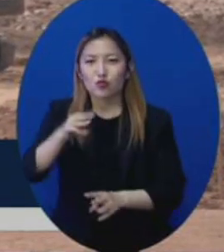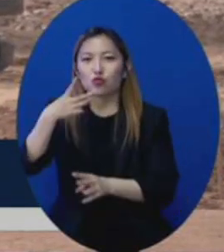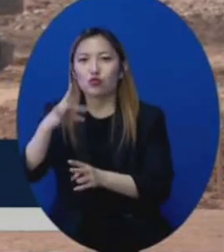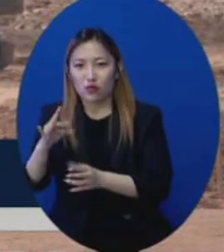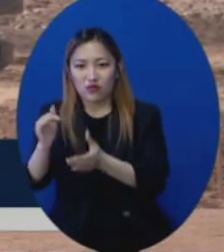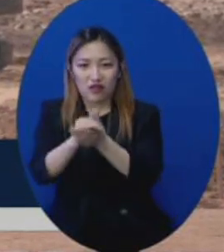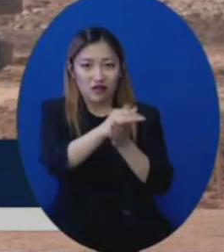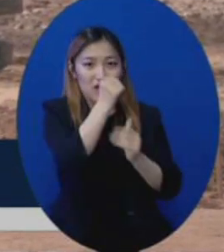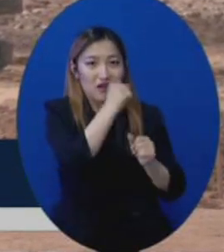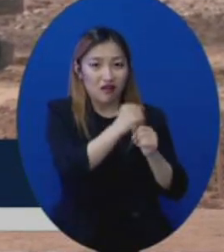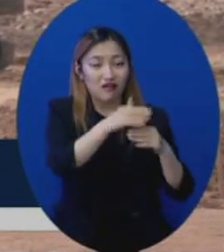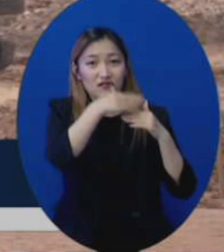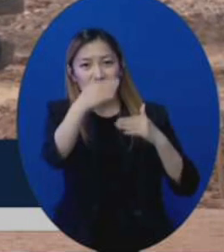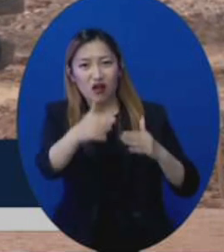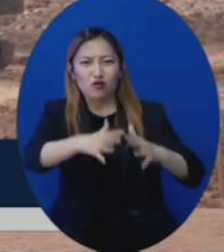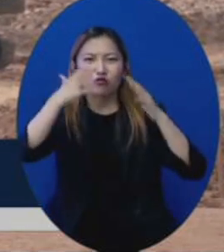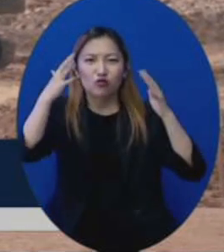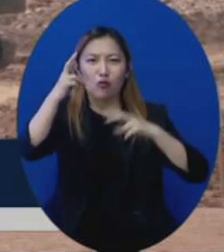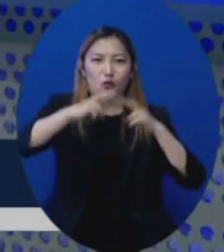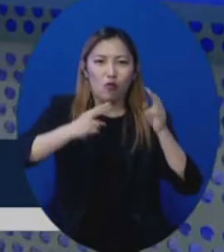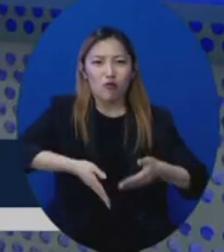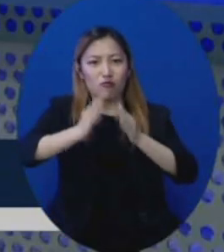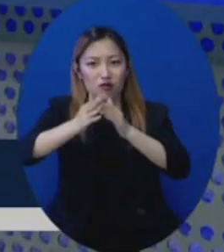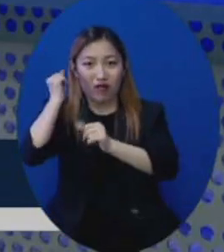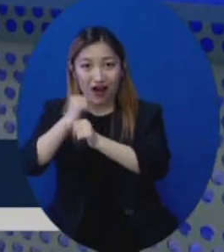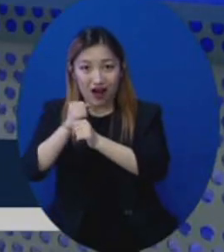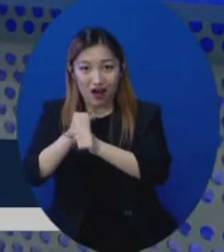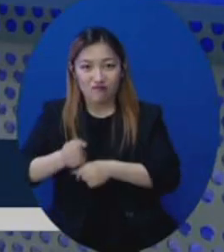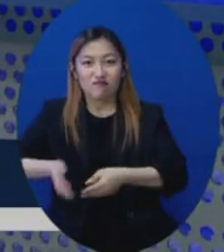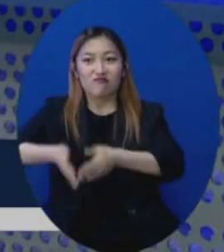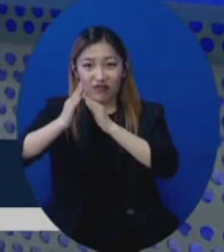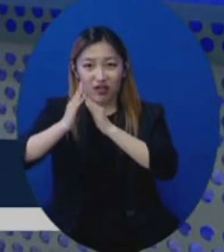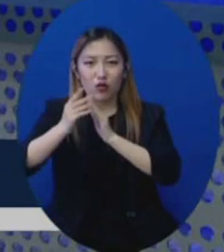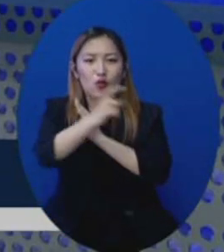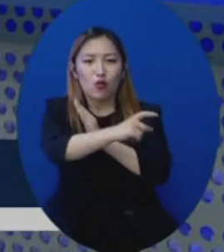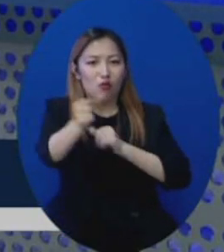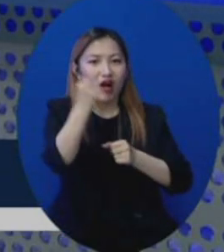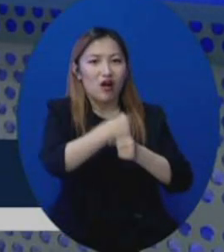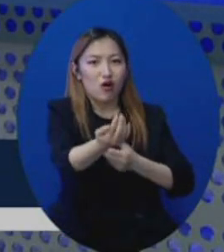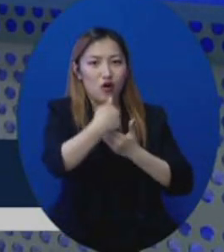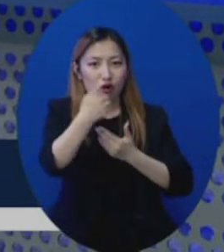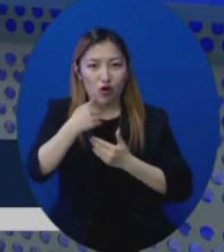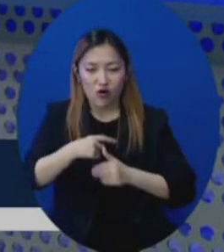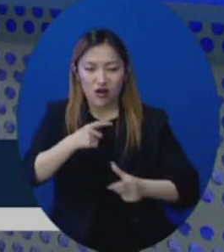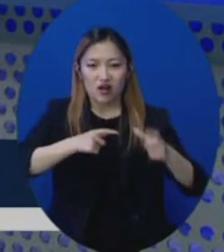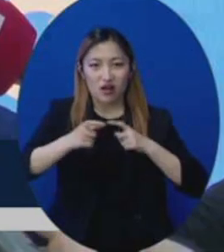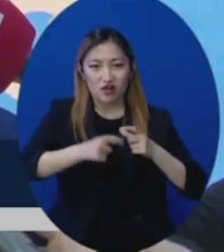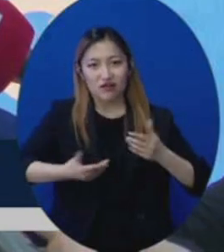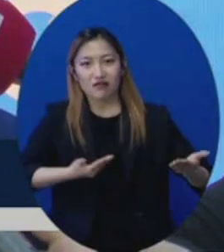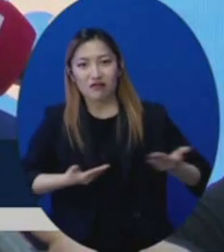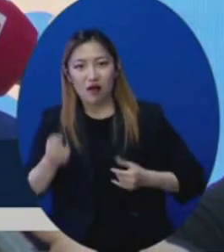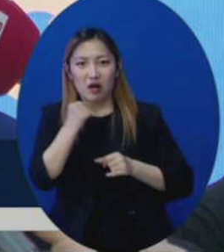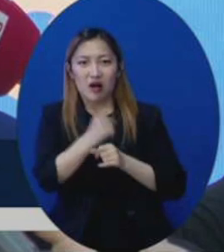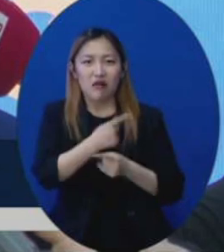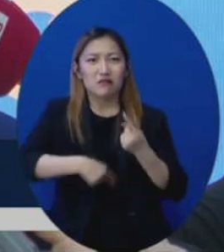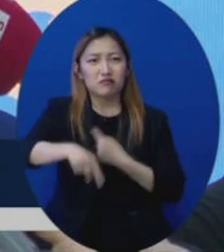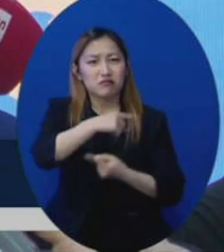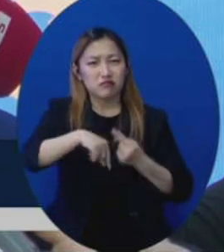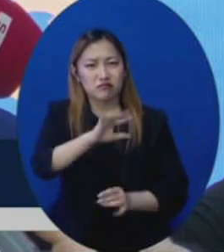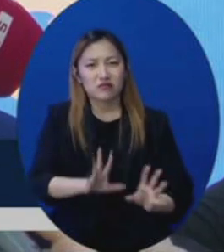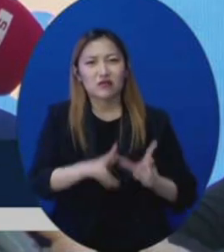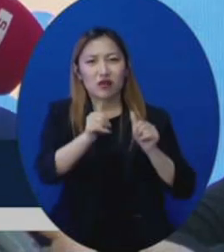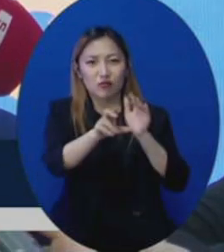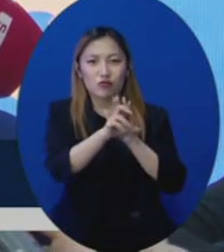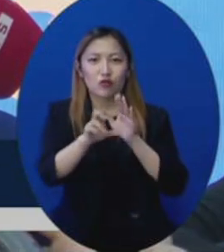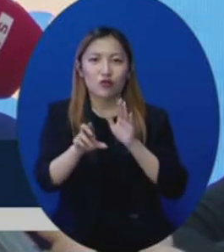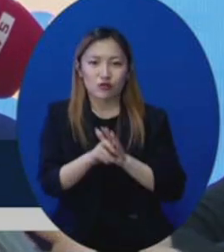томоохон бүтээн байгуулалтууд хийгдэн эдгээрийг дагаад иргэд ажилтаа орлоготой болж худалдаа эдийн засгийн харилцаа сайжрах юм а. Дорногов аймаг бол